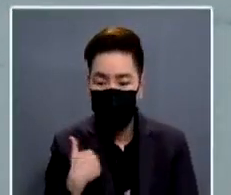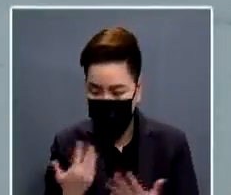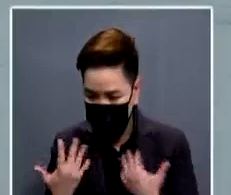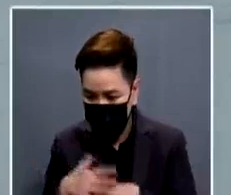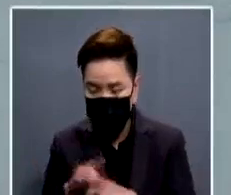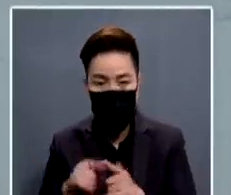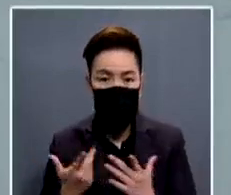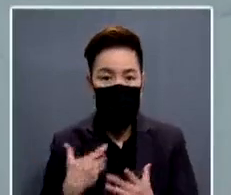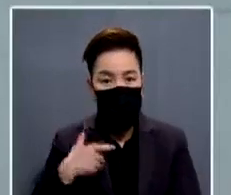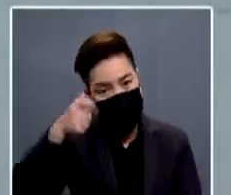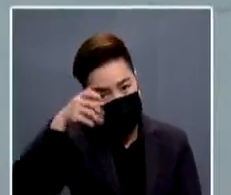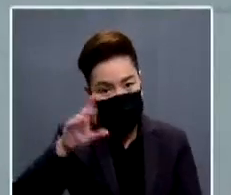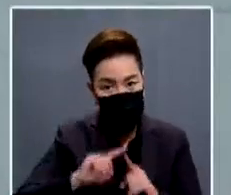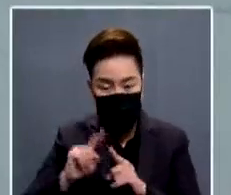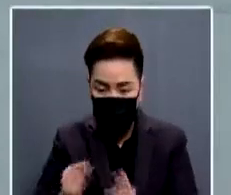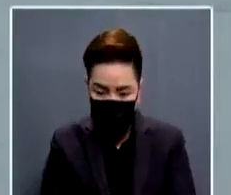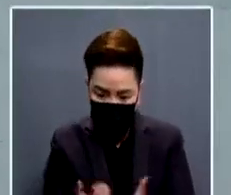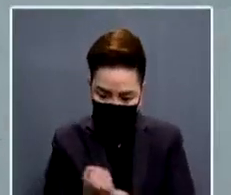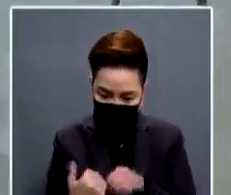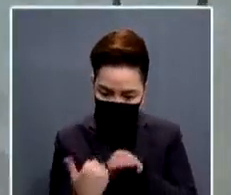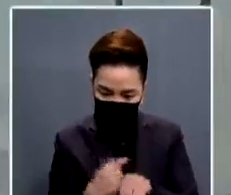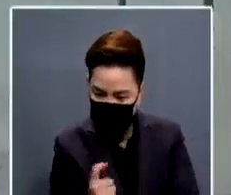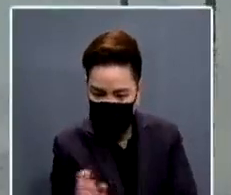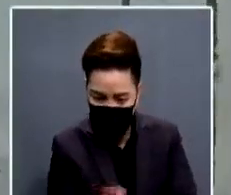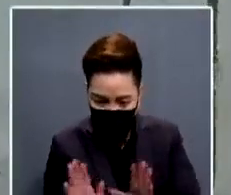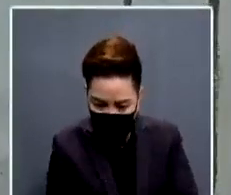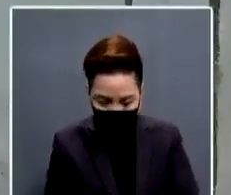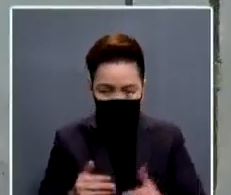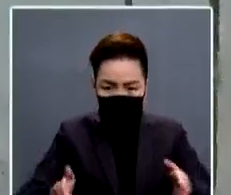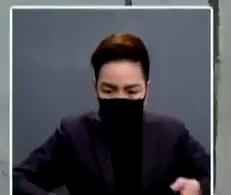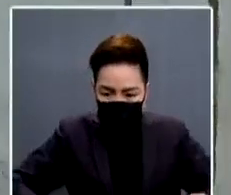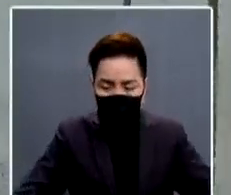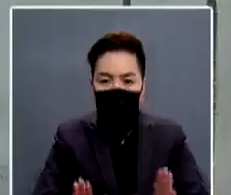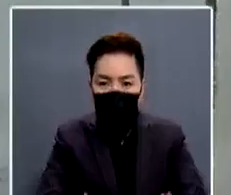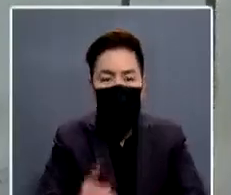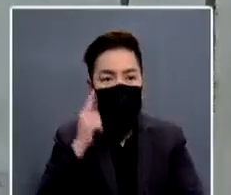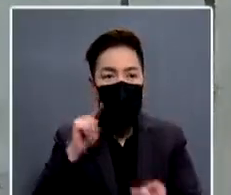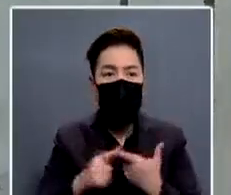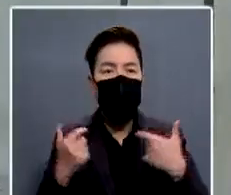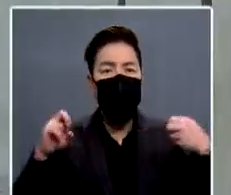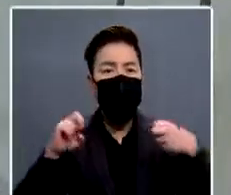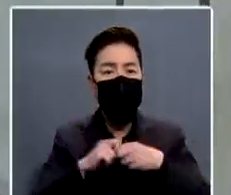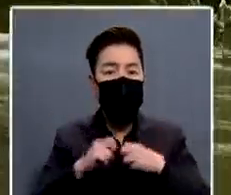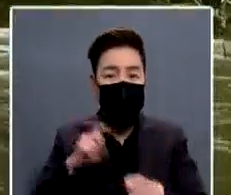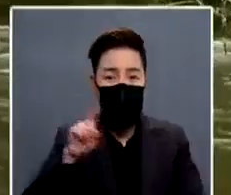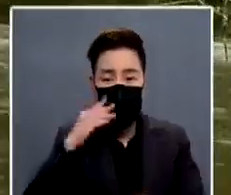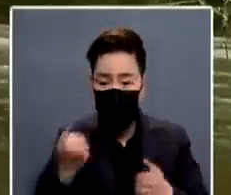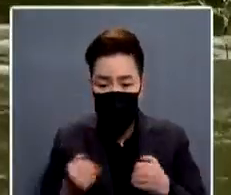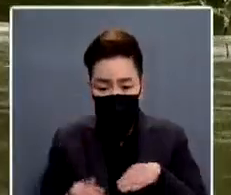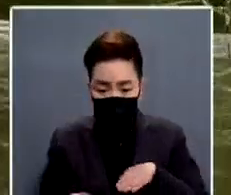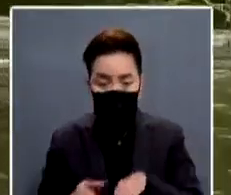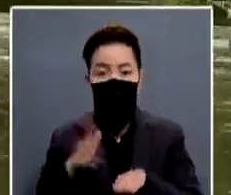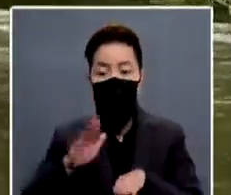านกับทางหลวงชนบทเพื่อมากู้ถนนไม่ให้เสียหายมากไปกว่านี้แล้วคือตอนนี้เนี่ยปัญหามันคือคุณผู้ชมถ้าถนนขาด